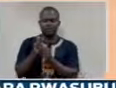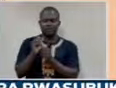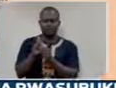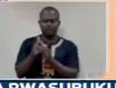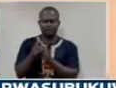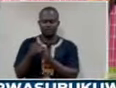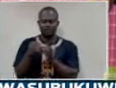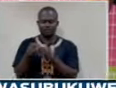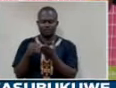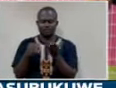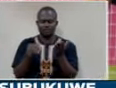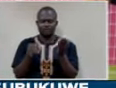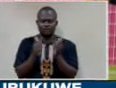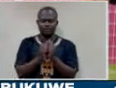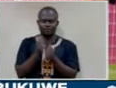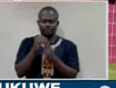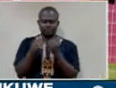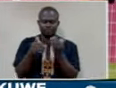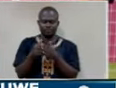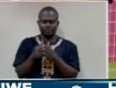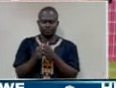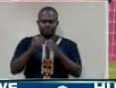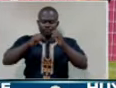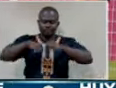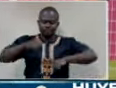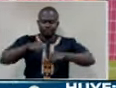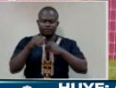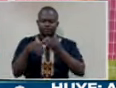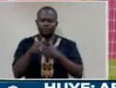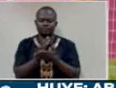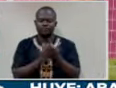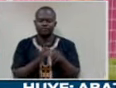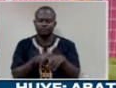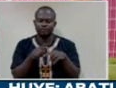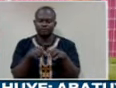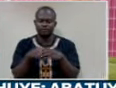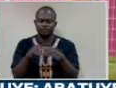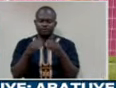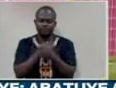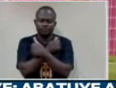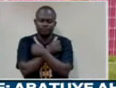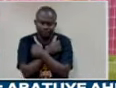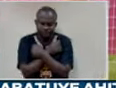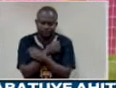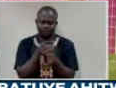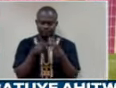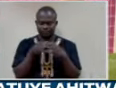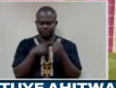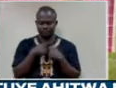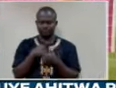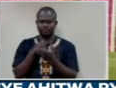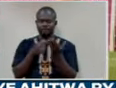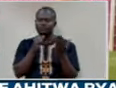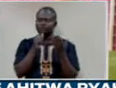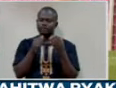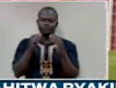yakuriye ngo n'abagenzi be bahoraga muri competition rimwe na rimwe zishingiye ku makipe bakunda gusa ngo mu Rwanda ntigeze